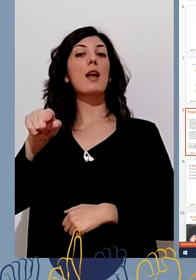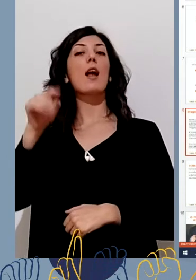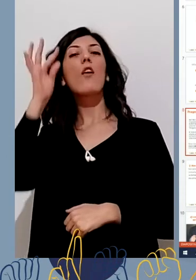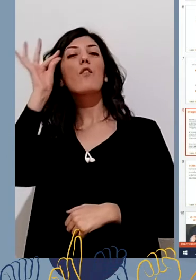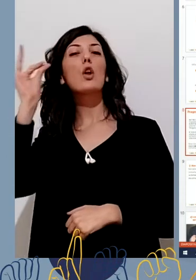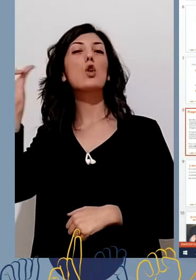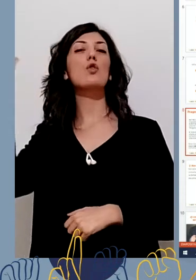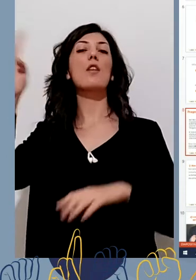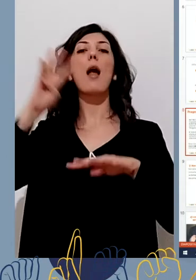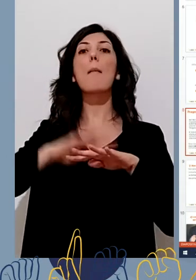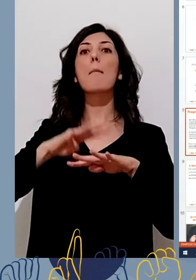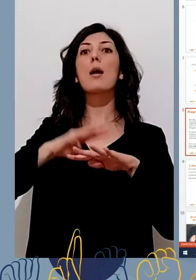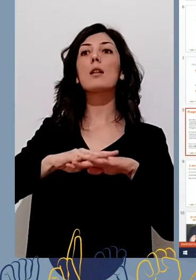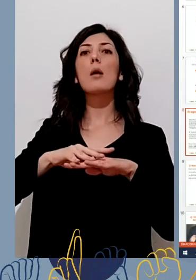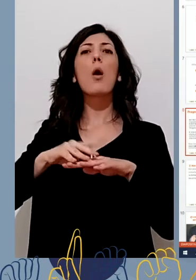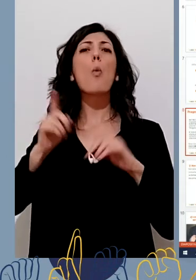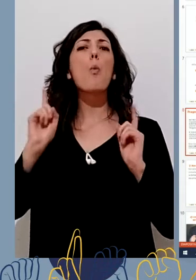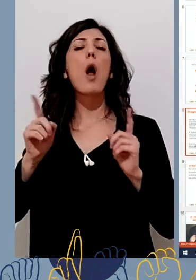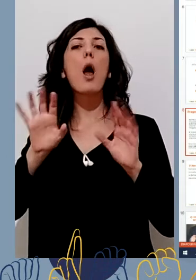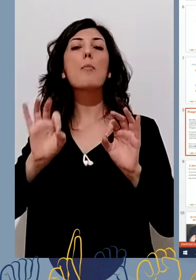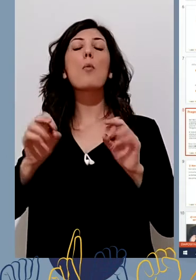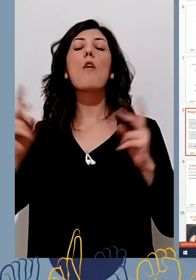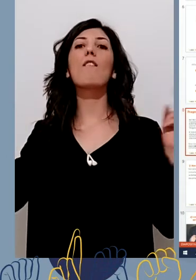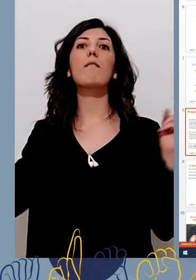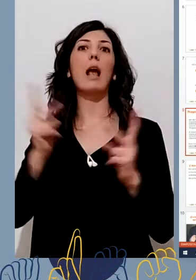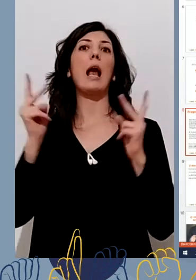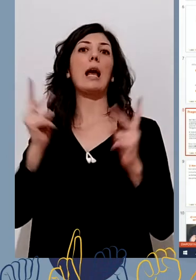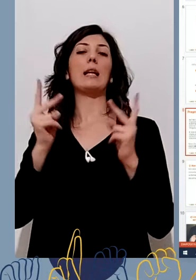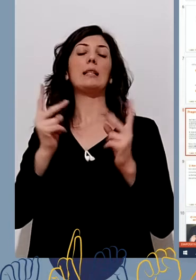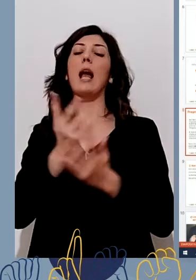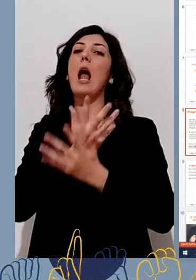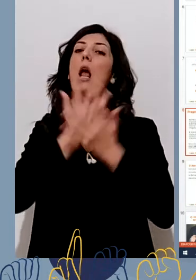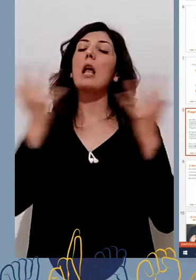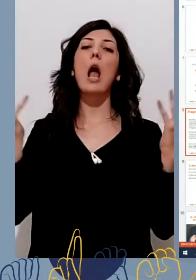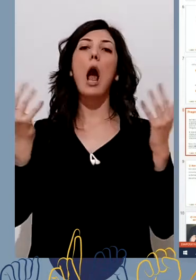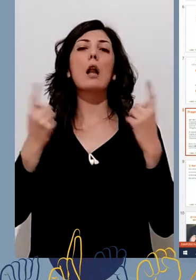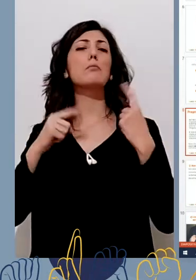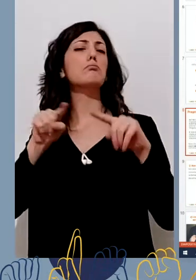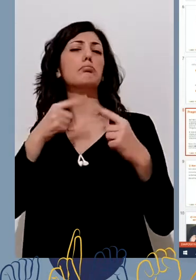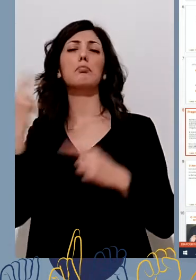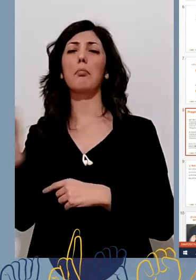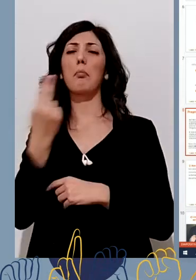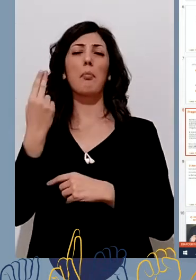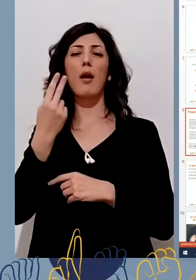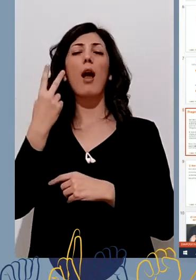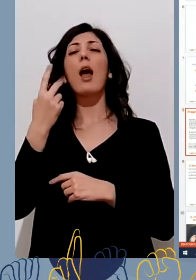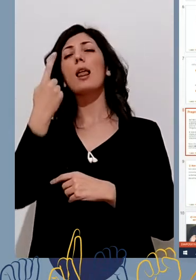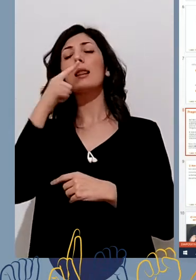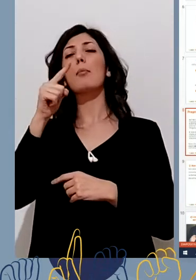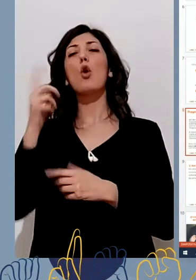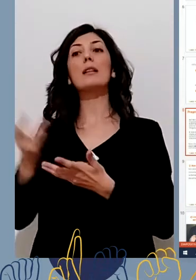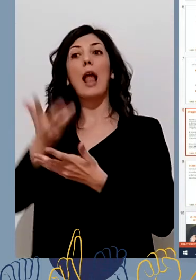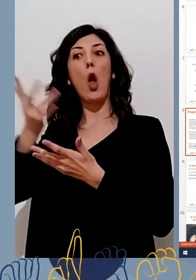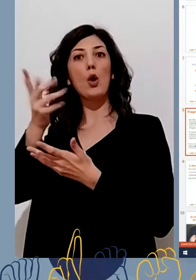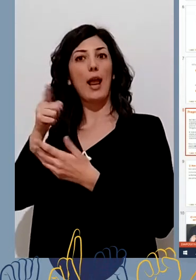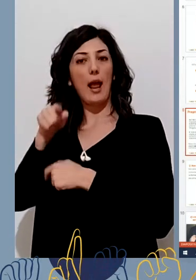verità evidenti e indiscutibili su cui si basano dei teoremi. Vaclavic con i colleghi di